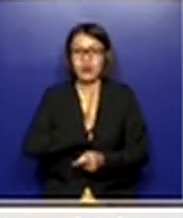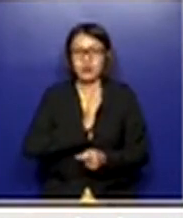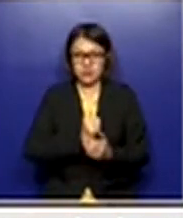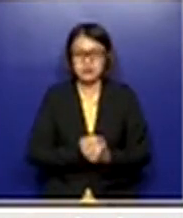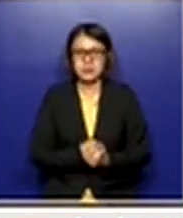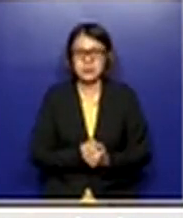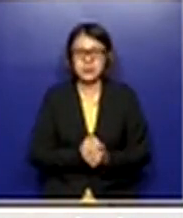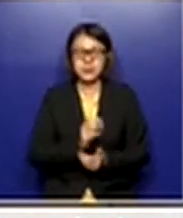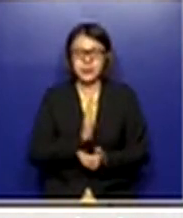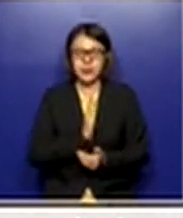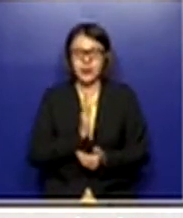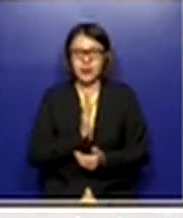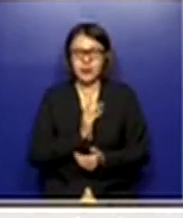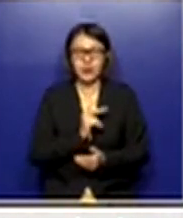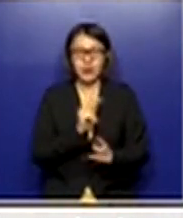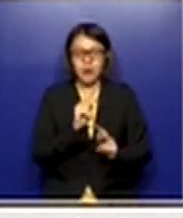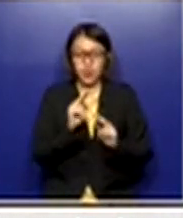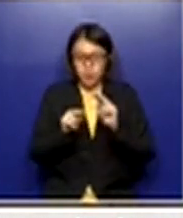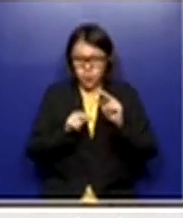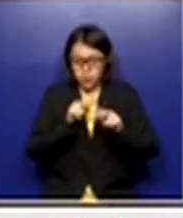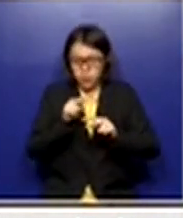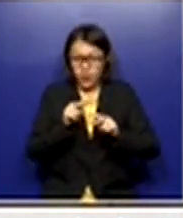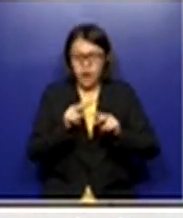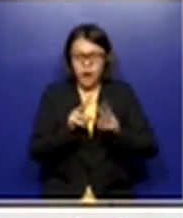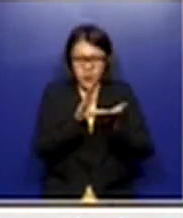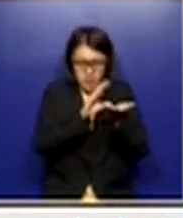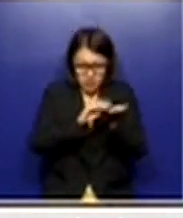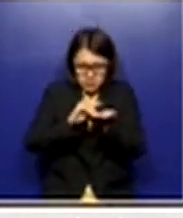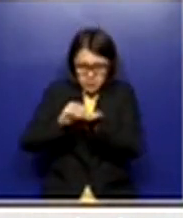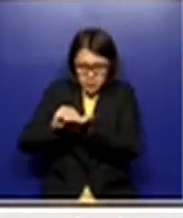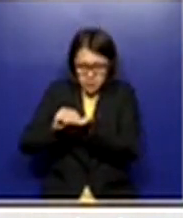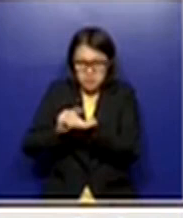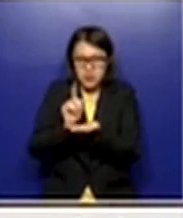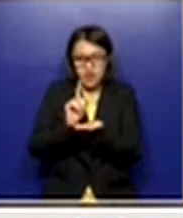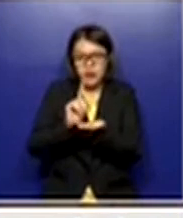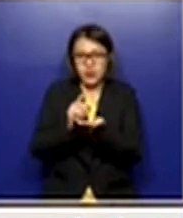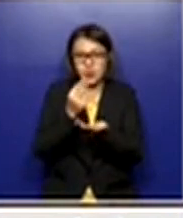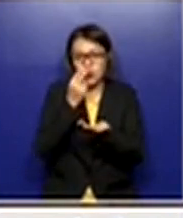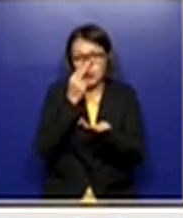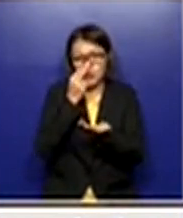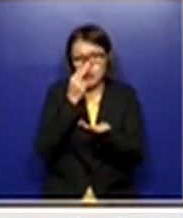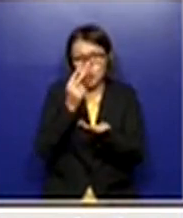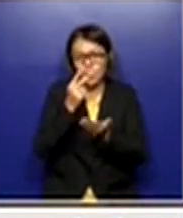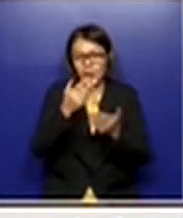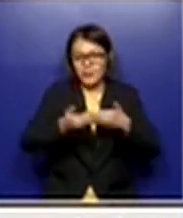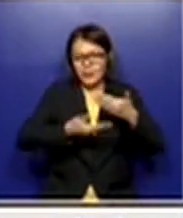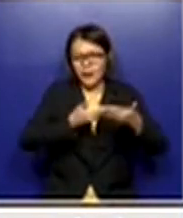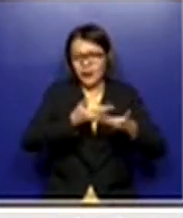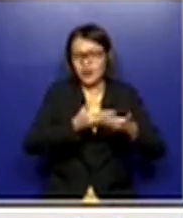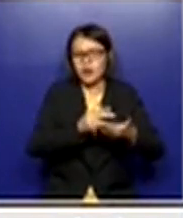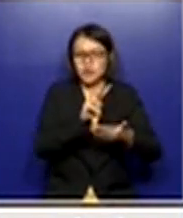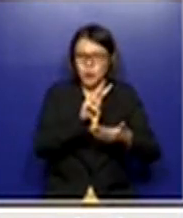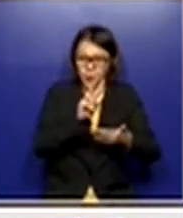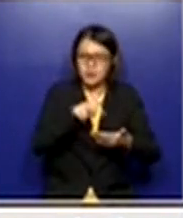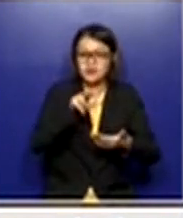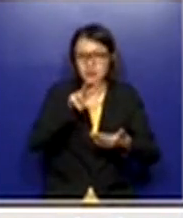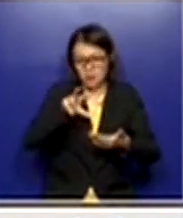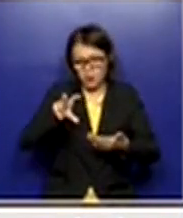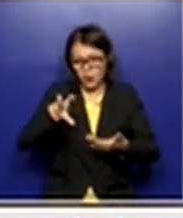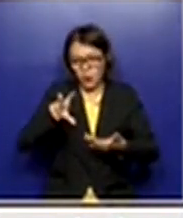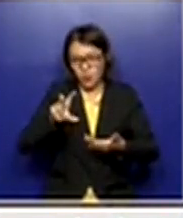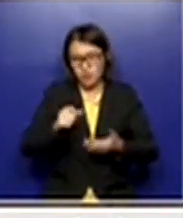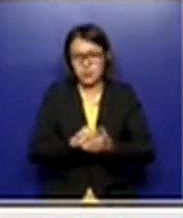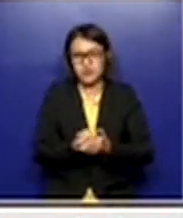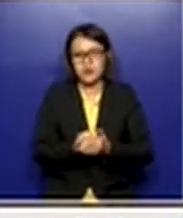องกล่าวถึงผลสำรวจนะคะซึ่งไม่ได้มีเพียงแค่สำรวจจาก Market Support แค่ 3,200 คนเท่านั้นยังมีการสำรวจจาก